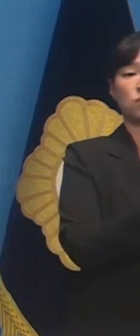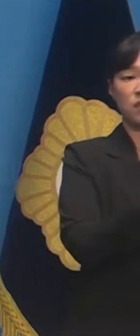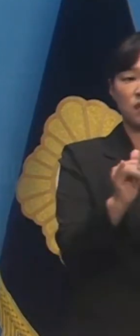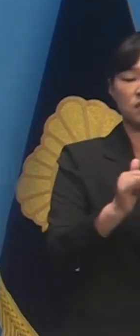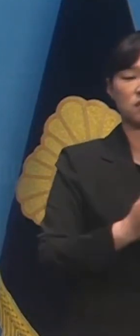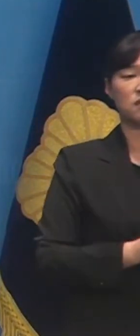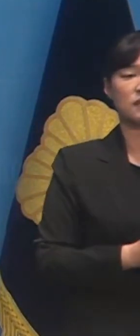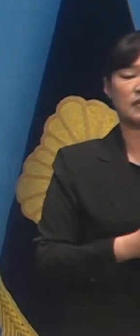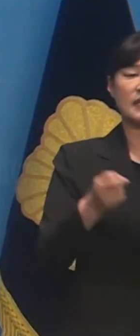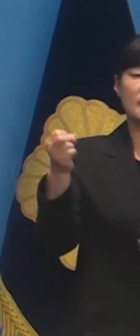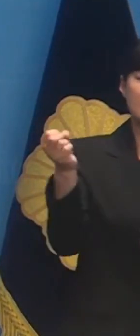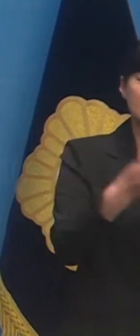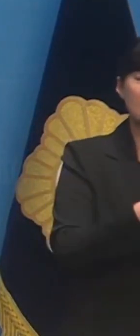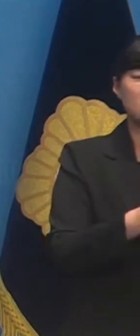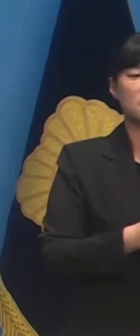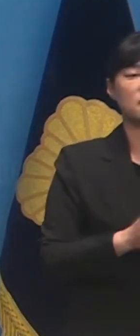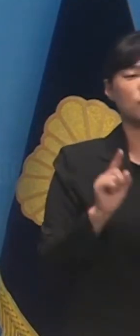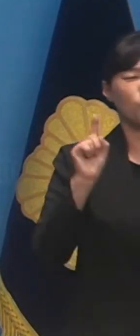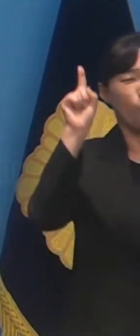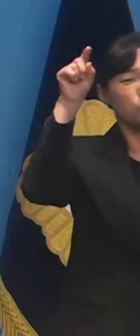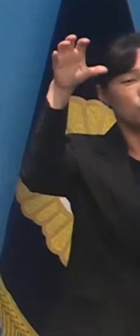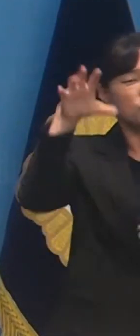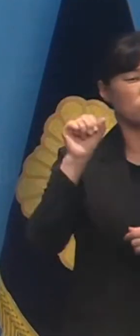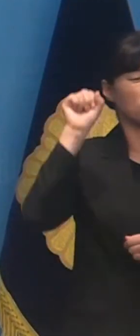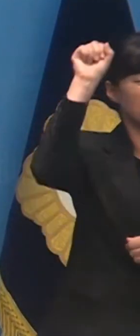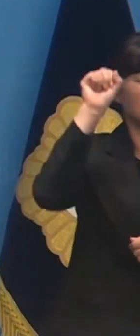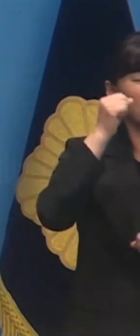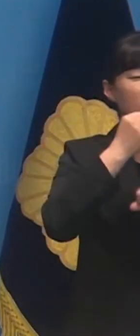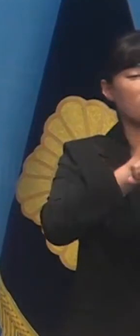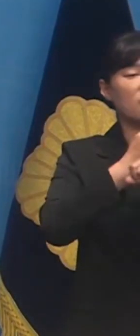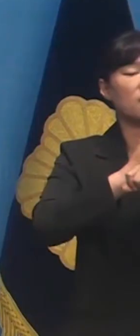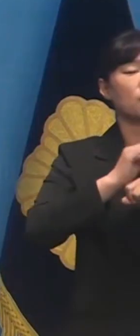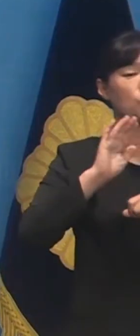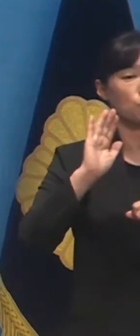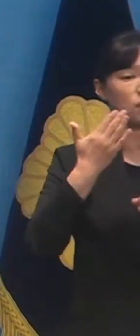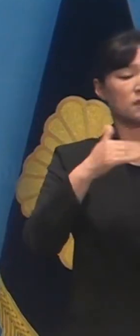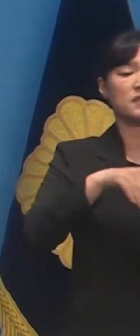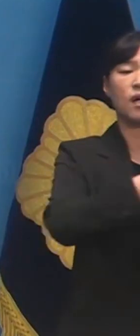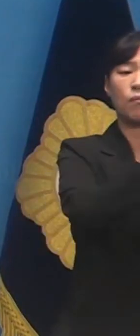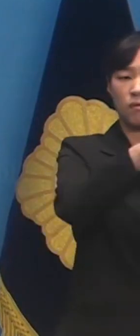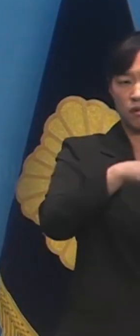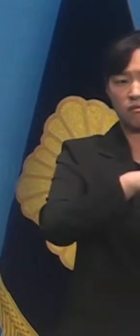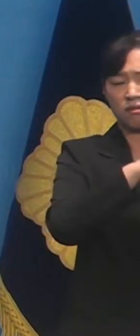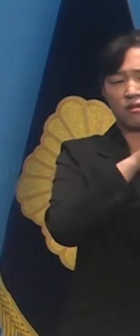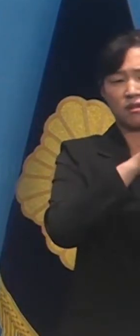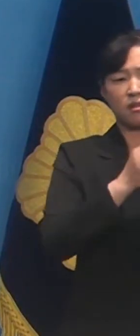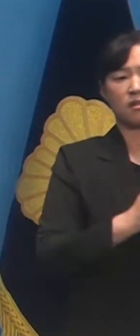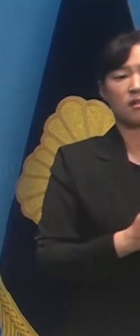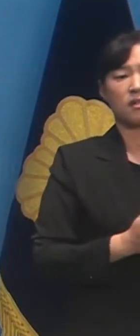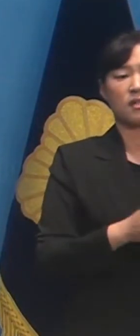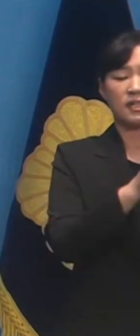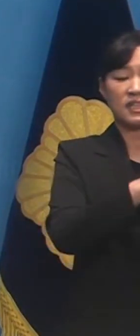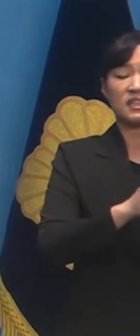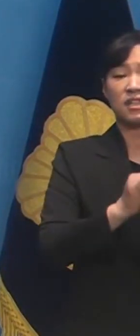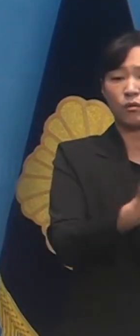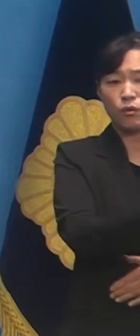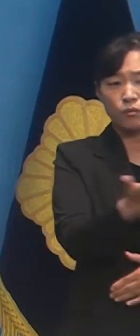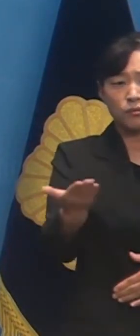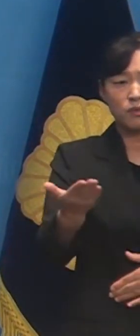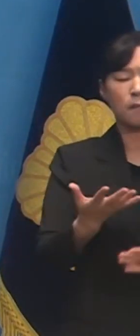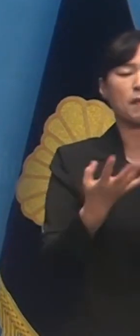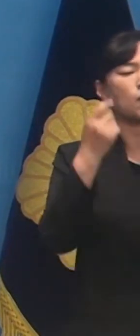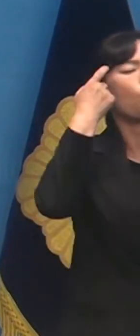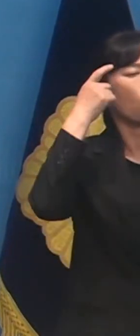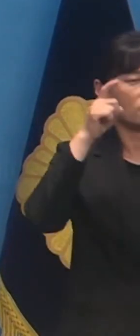노동자들이 다시 이 고공농성을 해야 되는 그 상황에 대해서 우리 기자분들께서도 많이